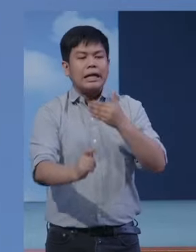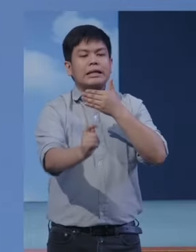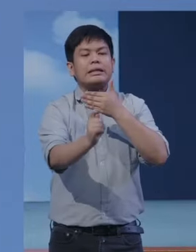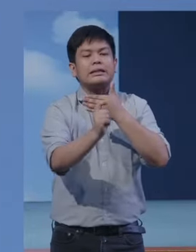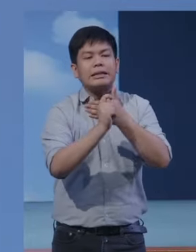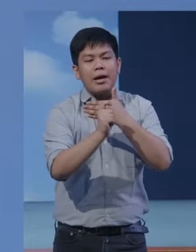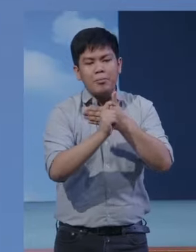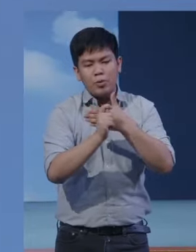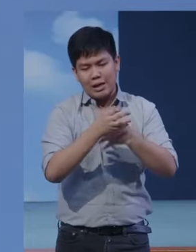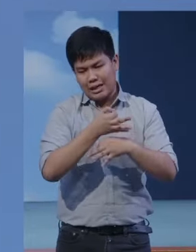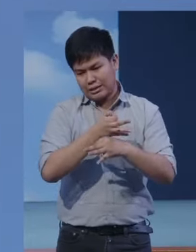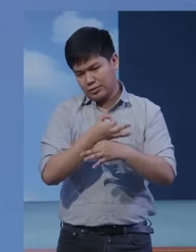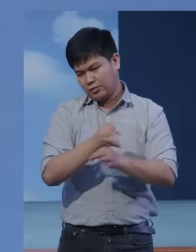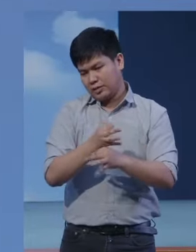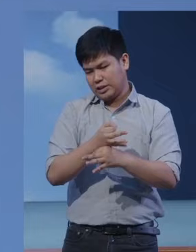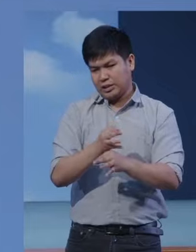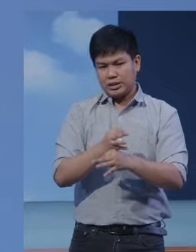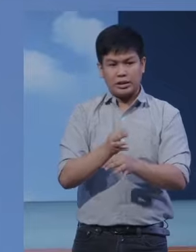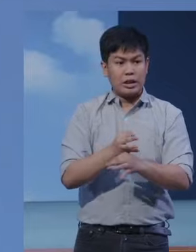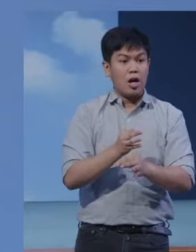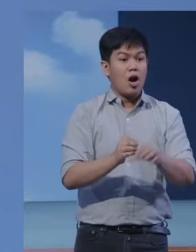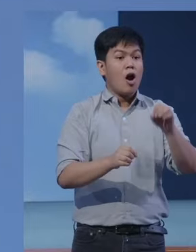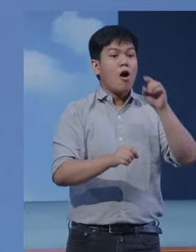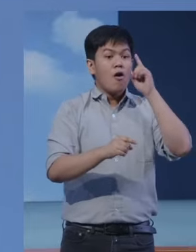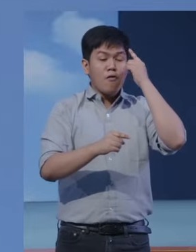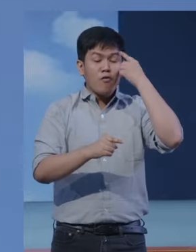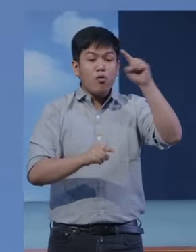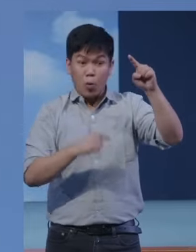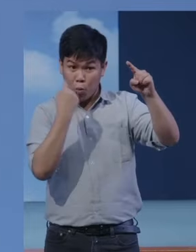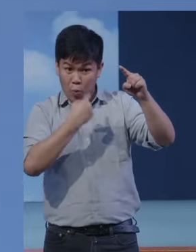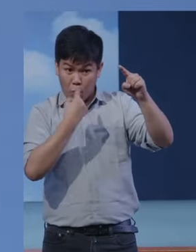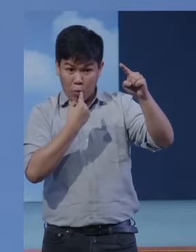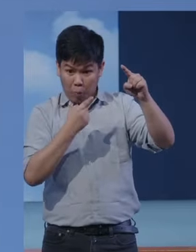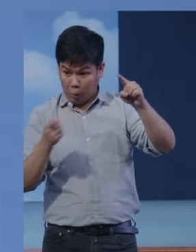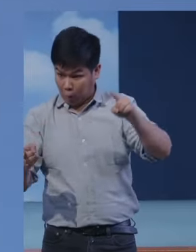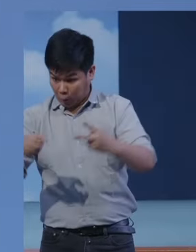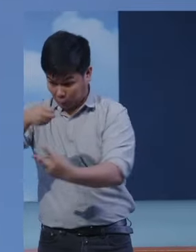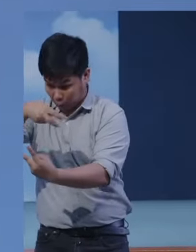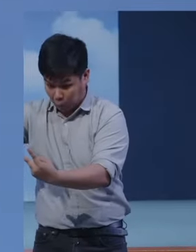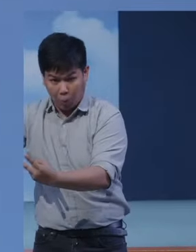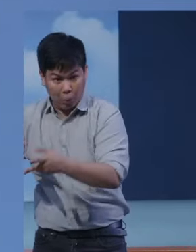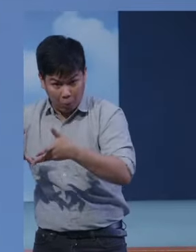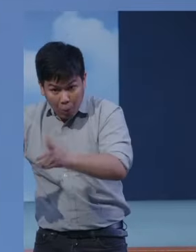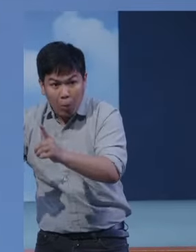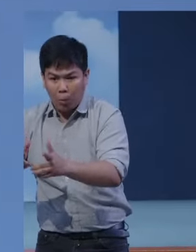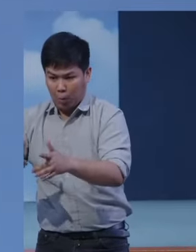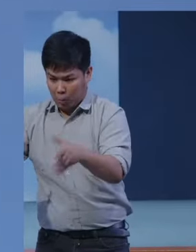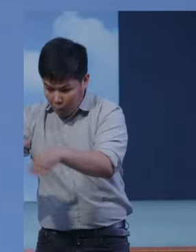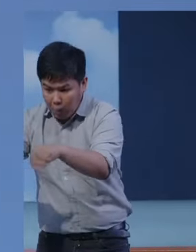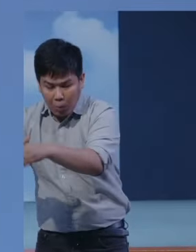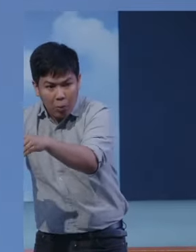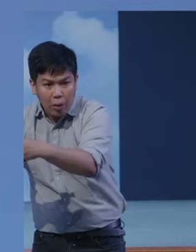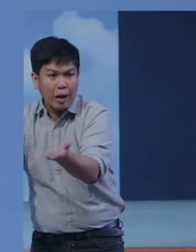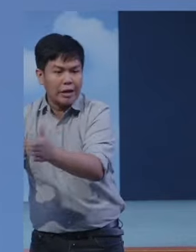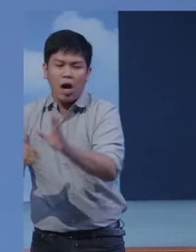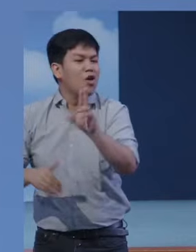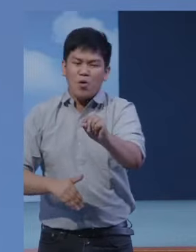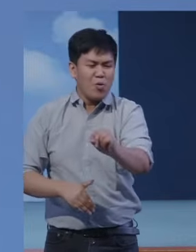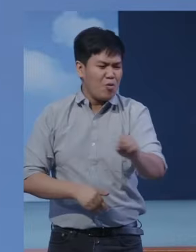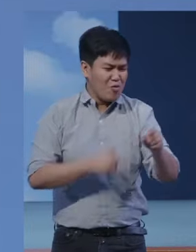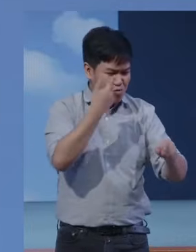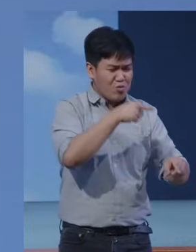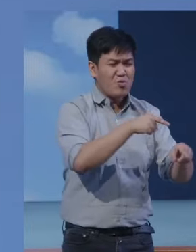akomodasyon para doon sa Naipit na asawa na nagsasuffer dahil